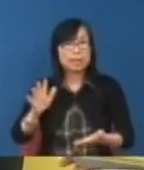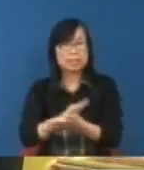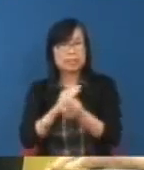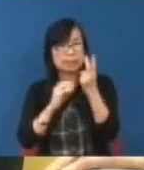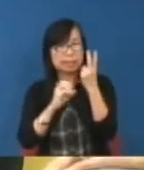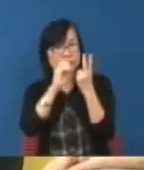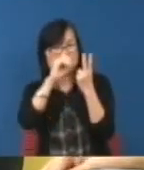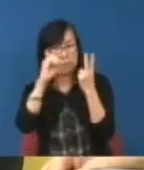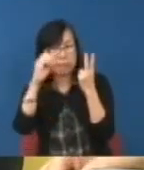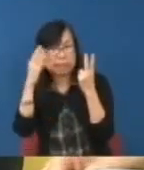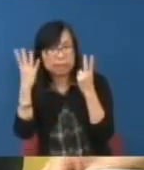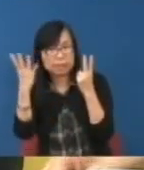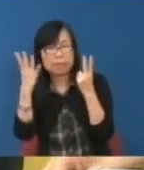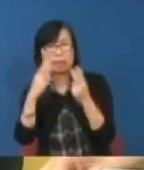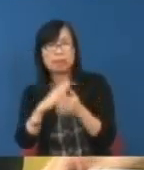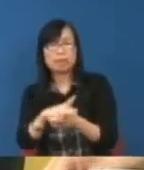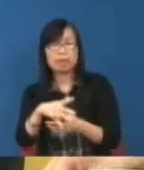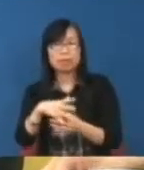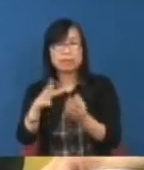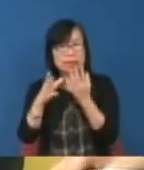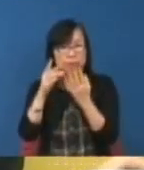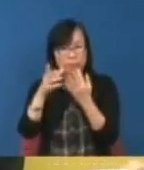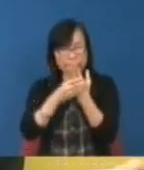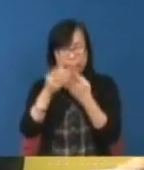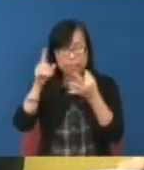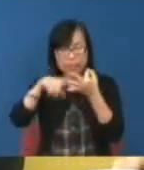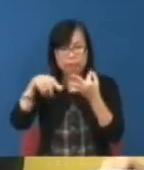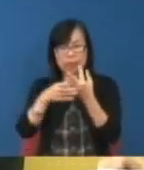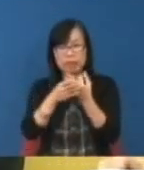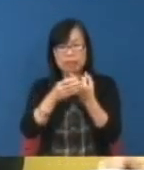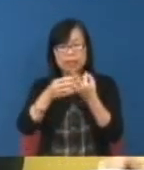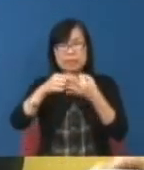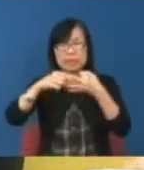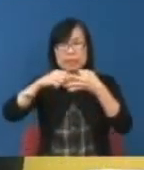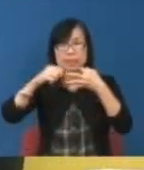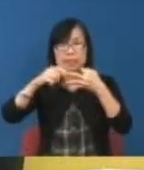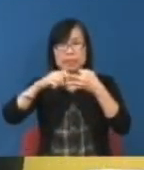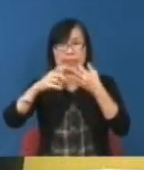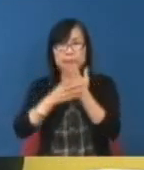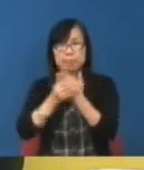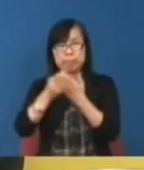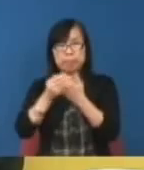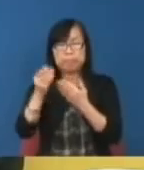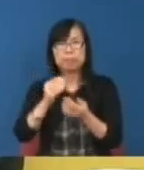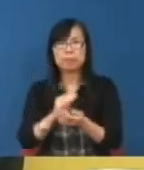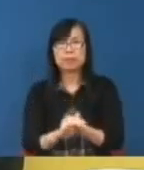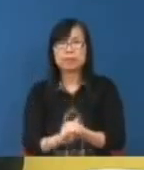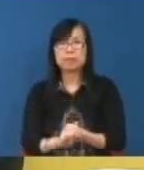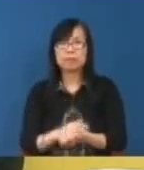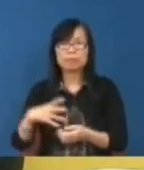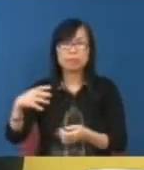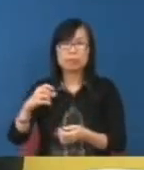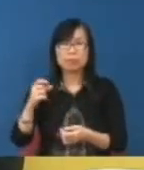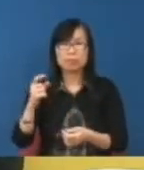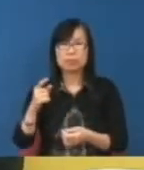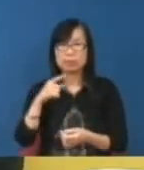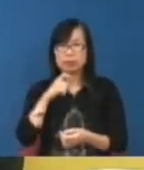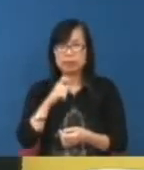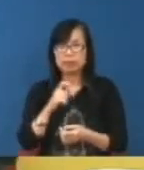2004年咧，即係阿葉國興啱啱輸完嗰屆咧，即係2003年被受到相對嘅重創之後咧，佢哋一